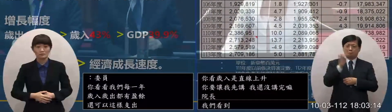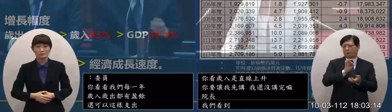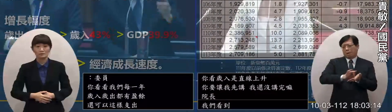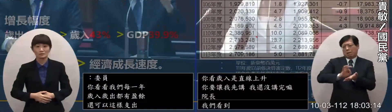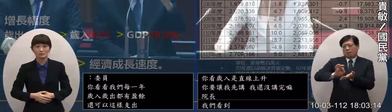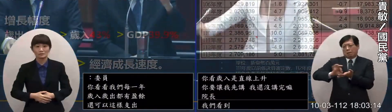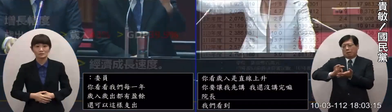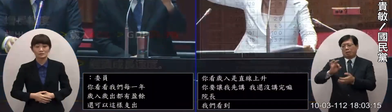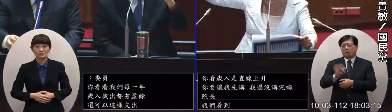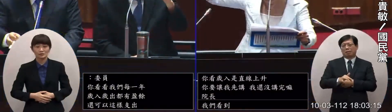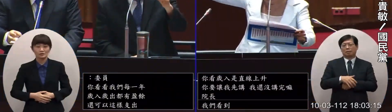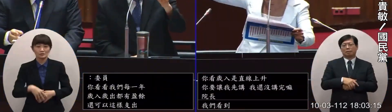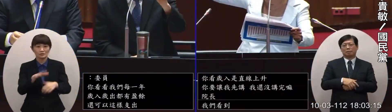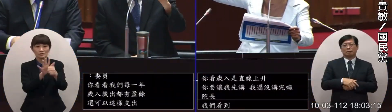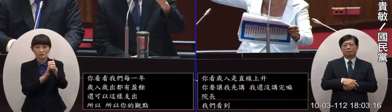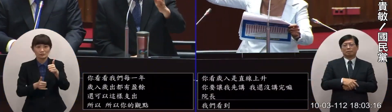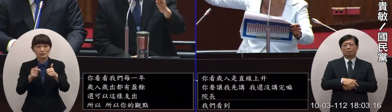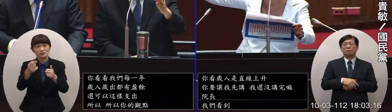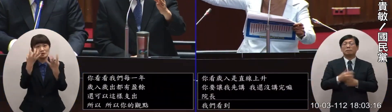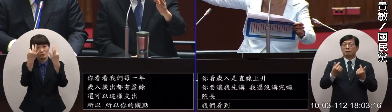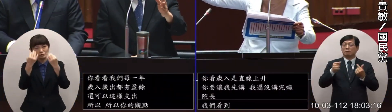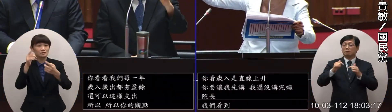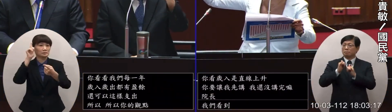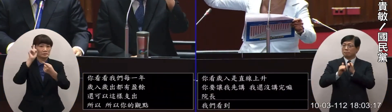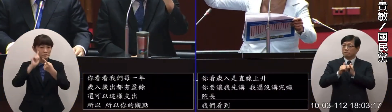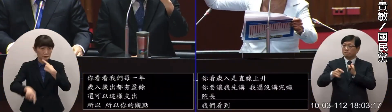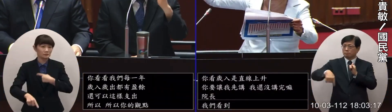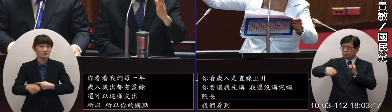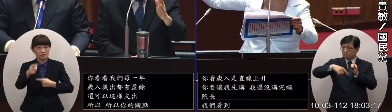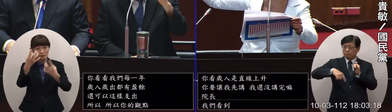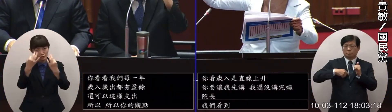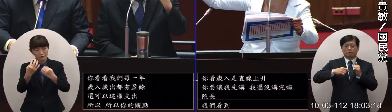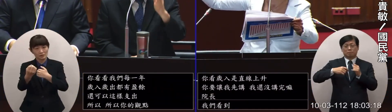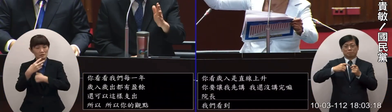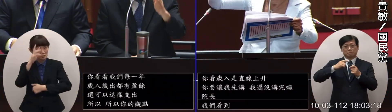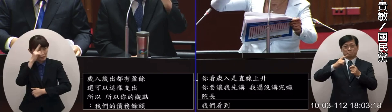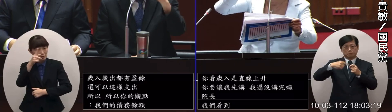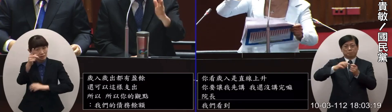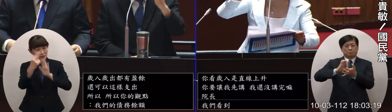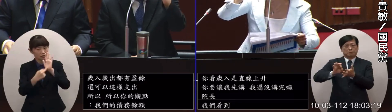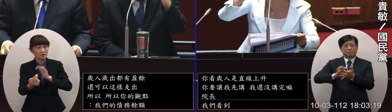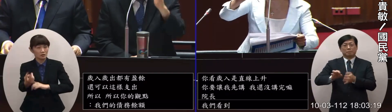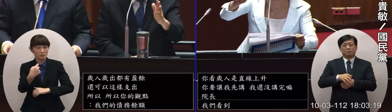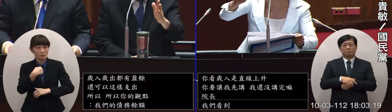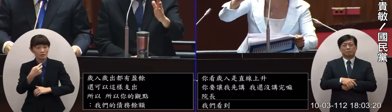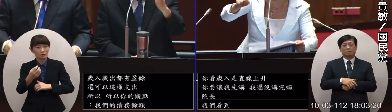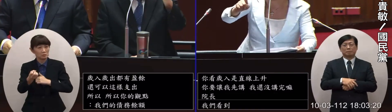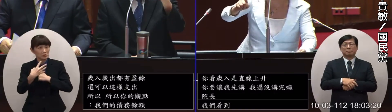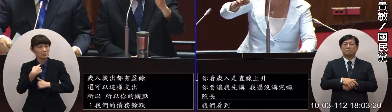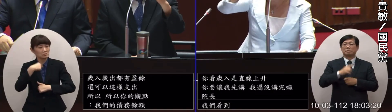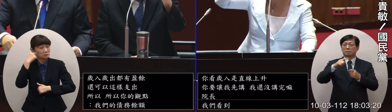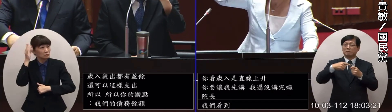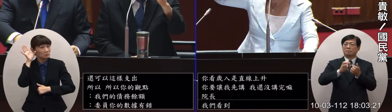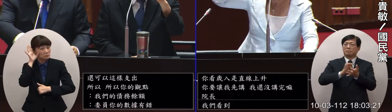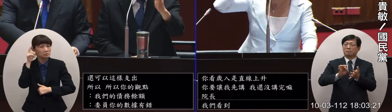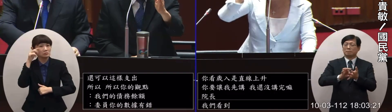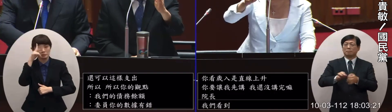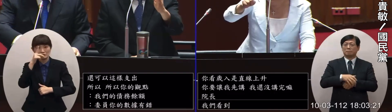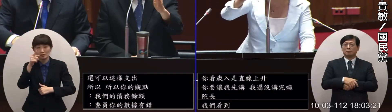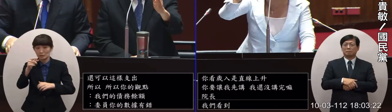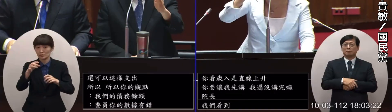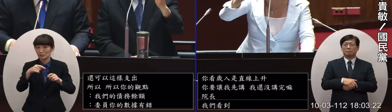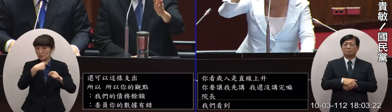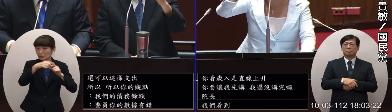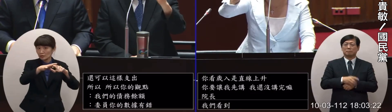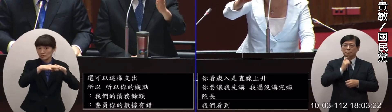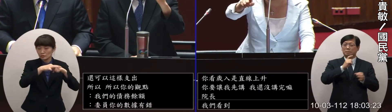来花钱呐、啊。 委员， 我们看到这个老百姓，我们的这个税出啊， 是有错。 我们的税出， 你没有看税入，